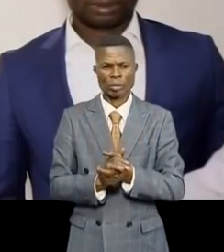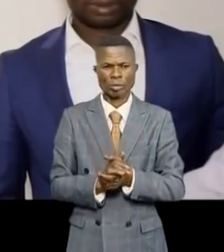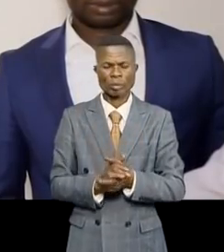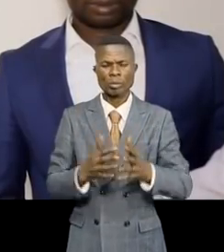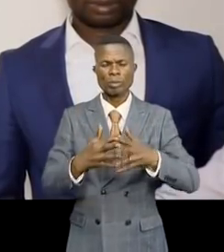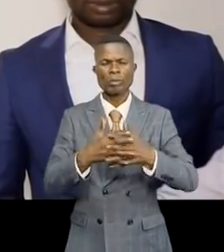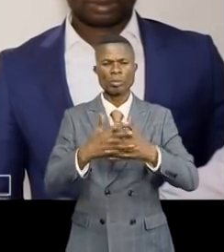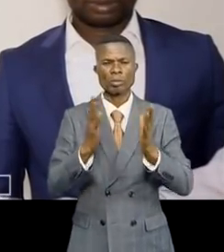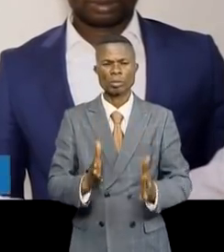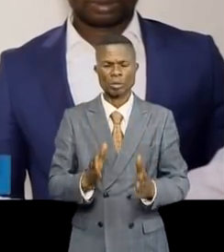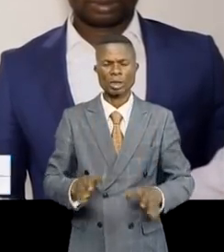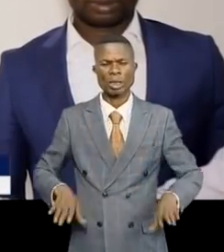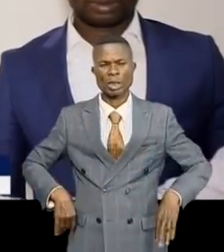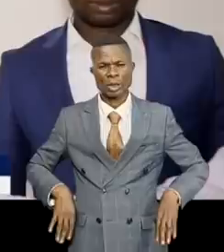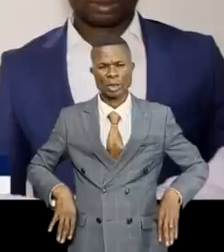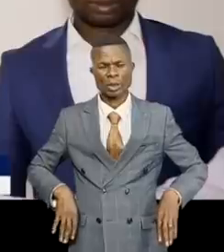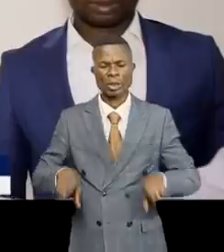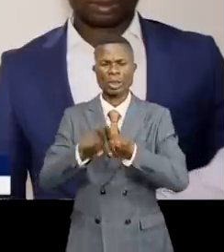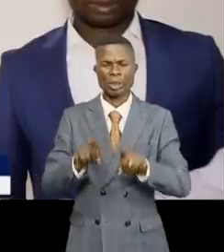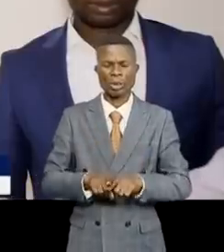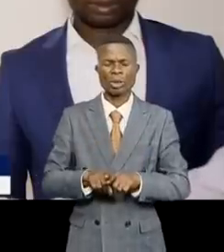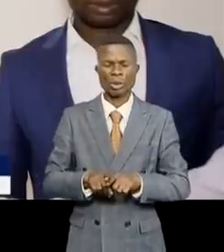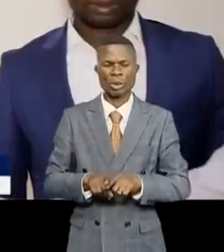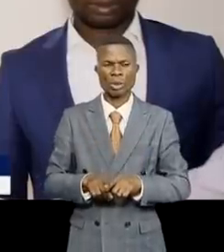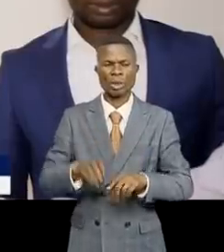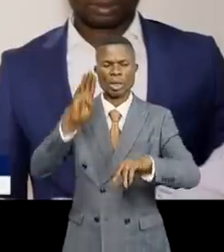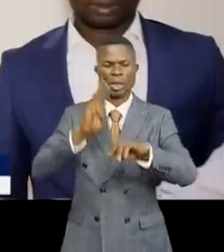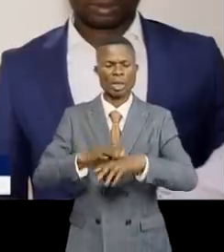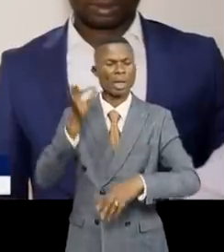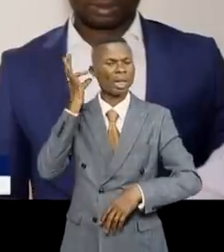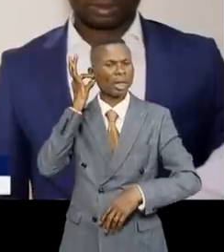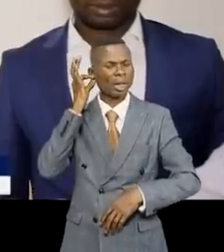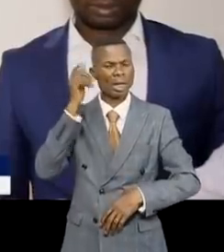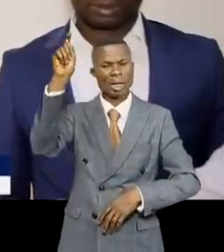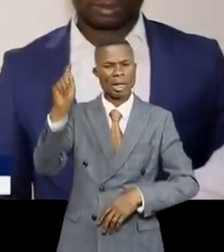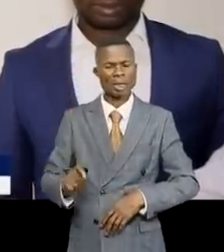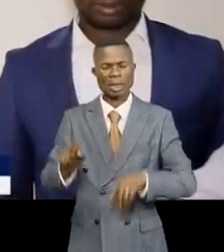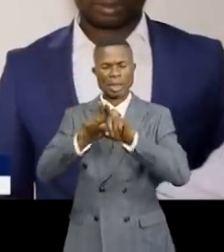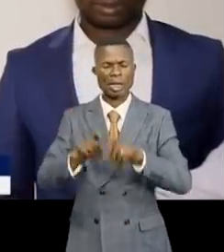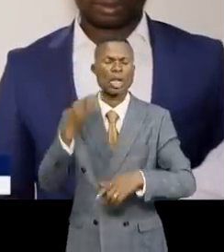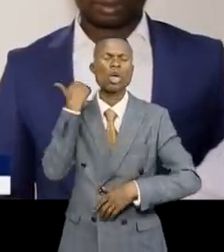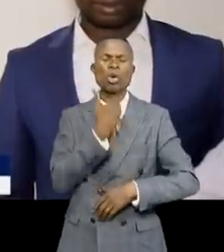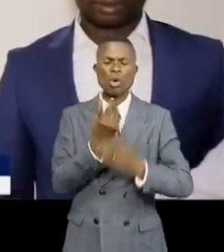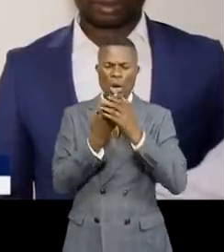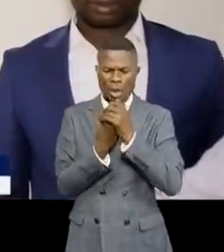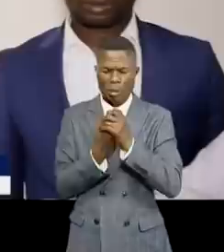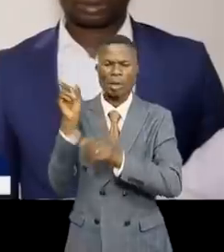partenaires riches qui sont au Kenya maintenant, en Tanzanie, en Ouganda, qui sont prêts à venir en